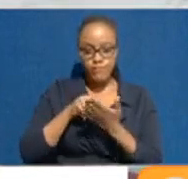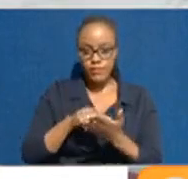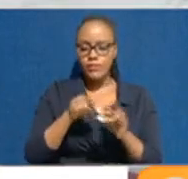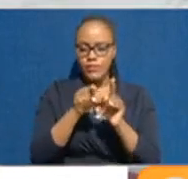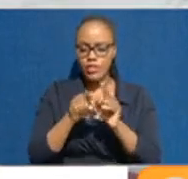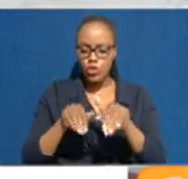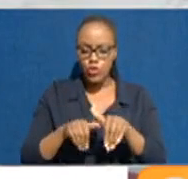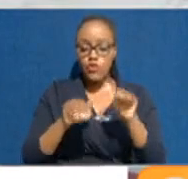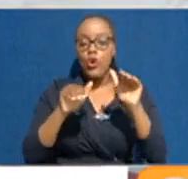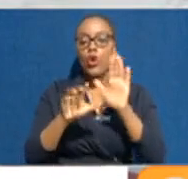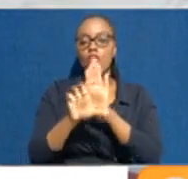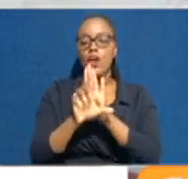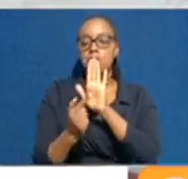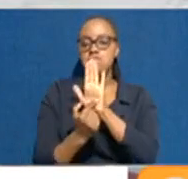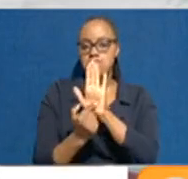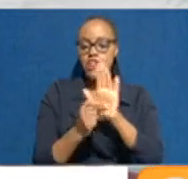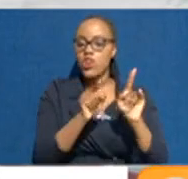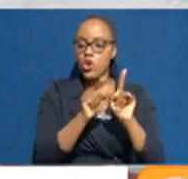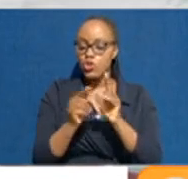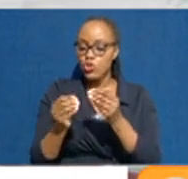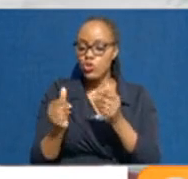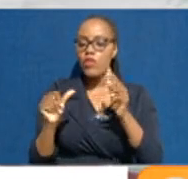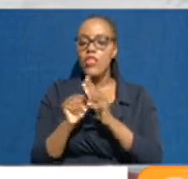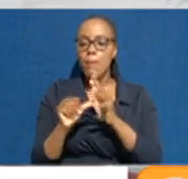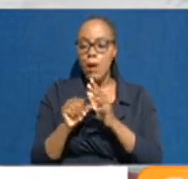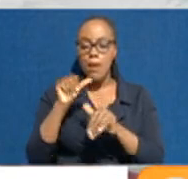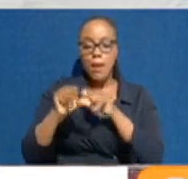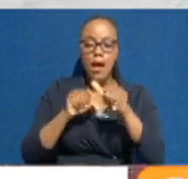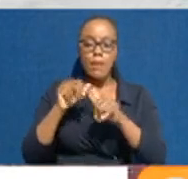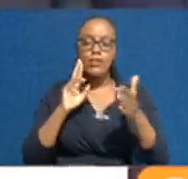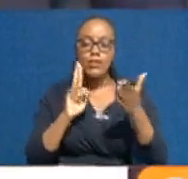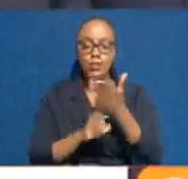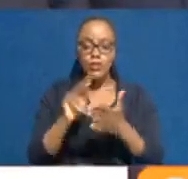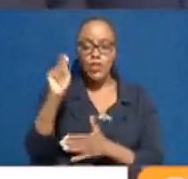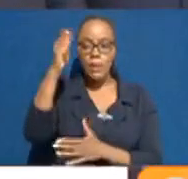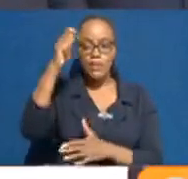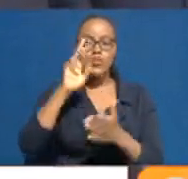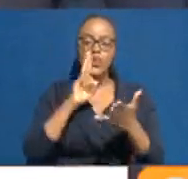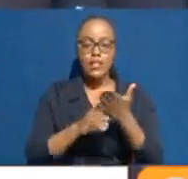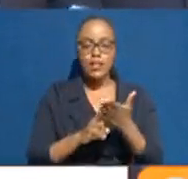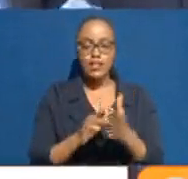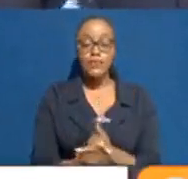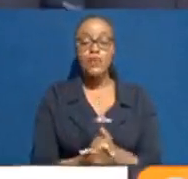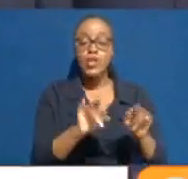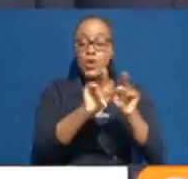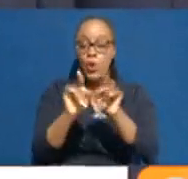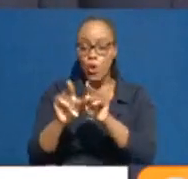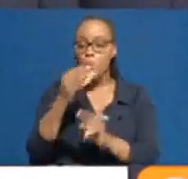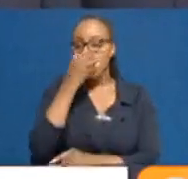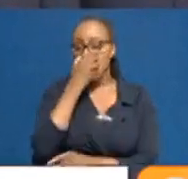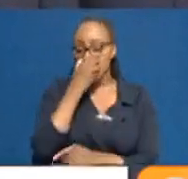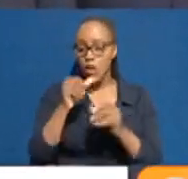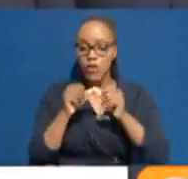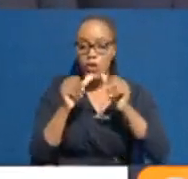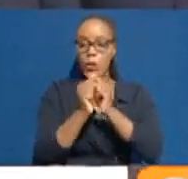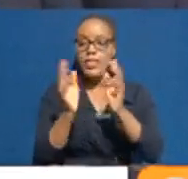katika kufuata mkondo wa sheria kutatua utata kuhusu matokeo ya uchaguzi wa urais. Rais mteule Ruto